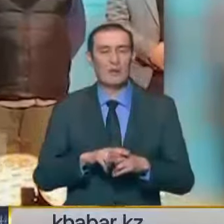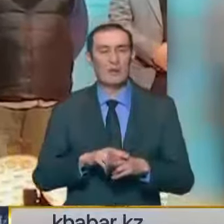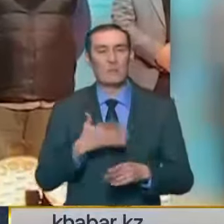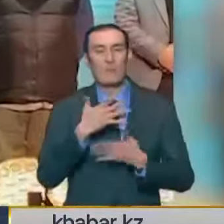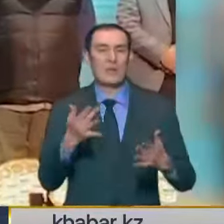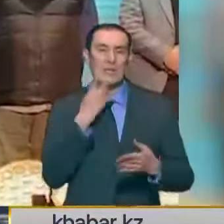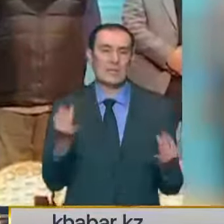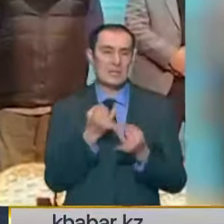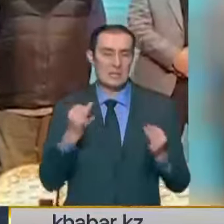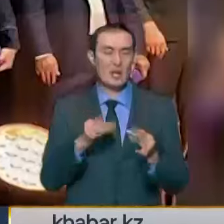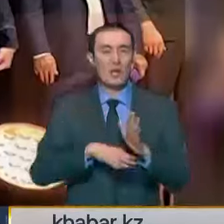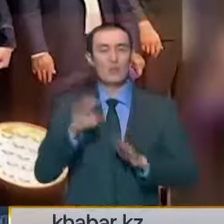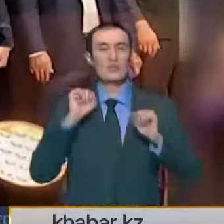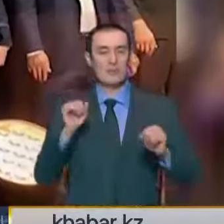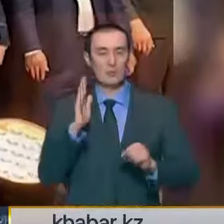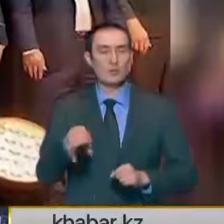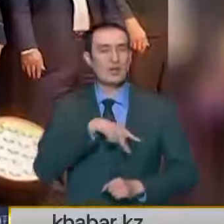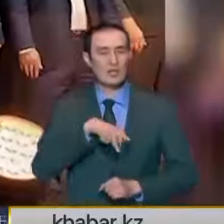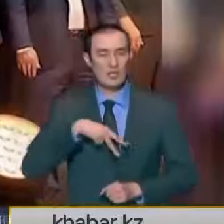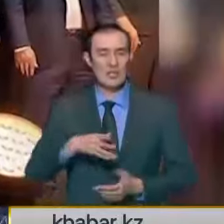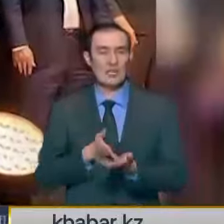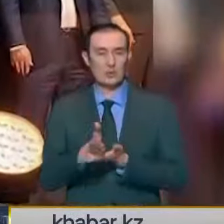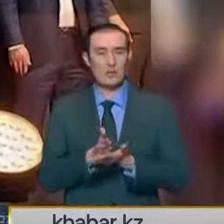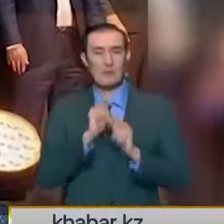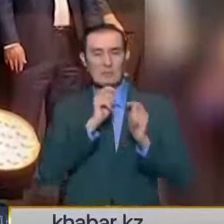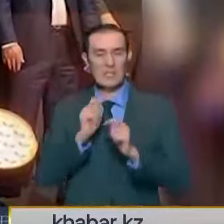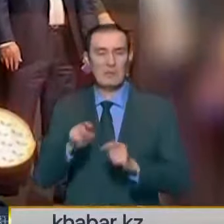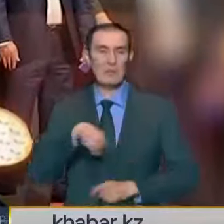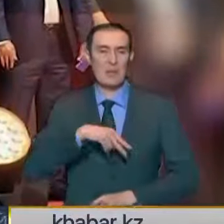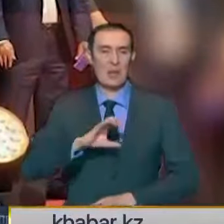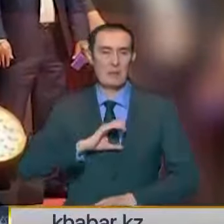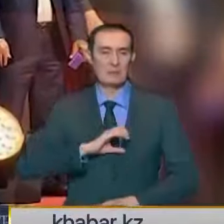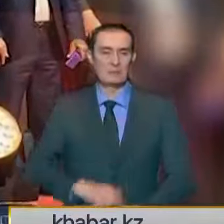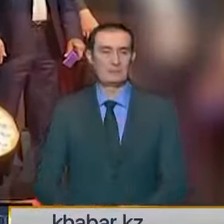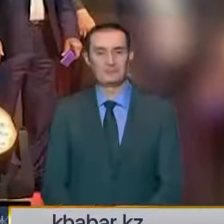зрелищные отмечу лучшие спортсмены будут награждены заслуженным призами и медалями